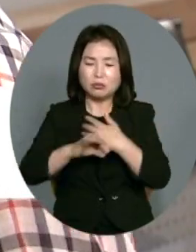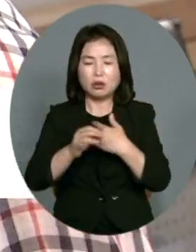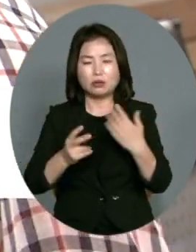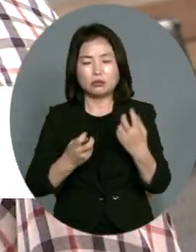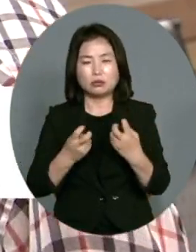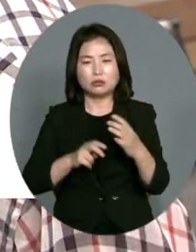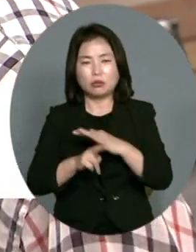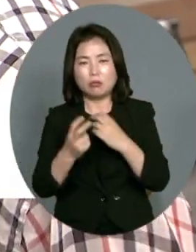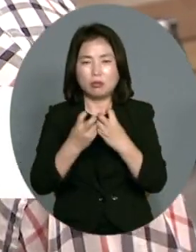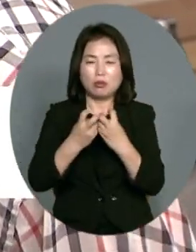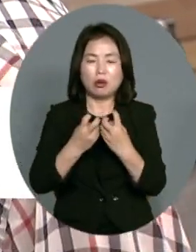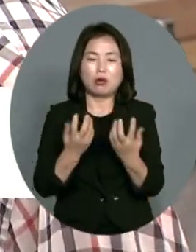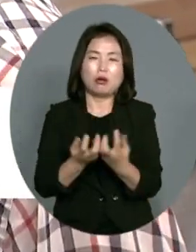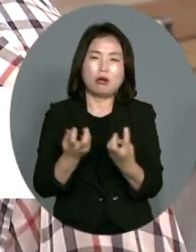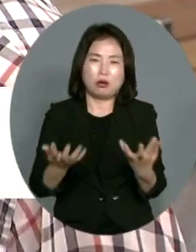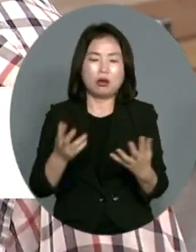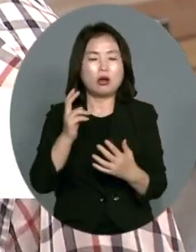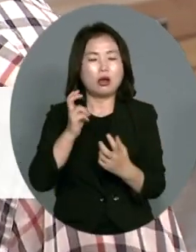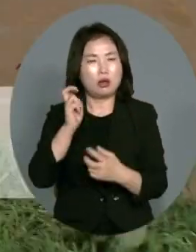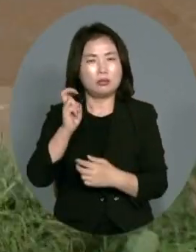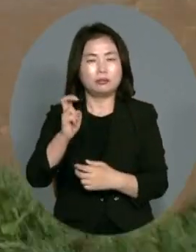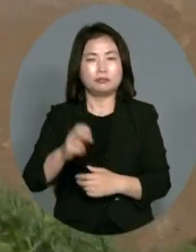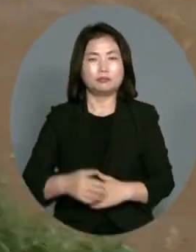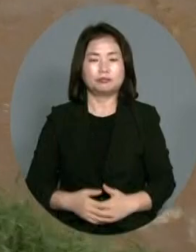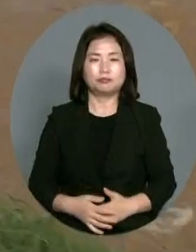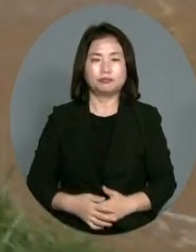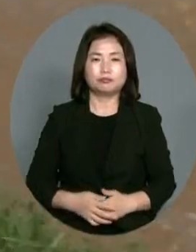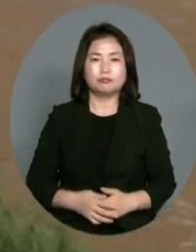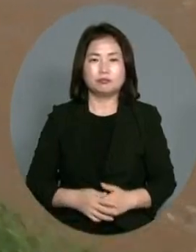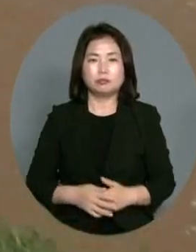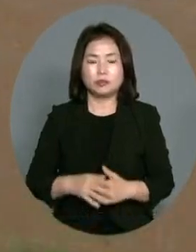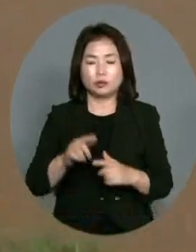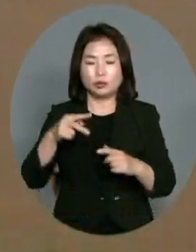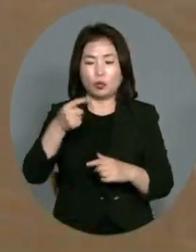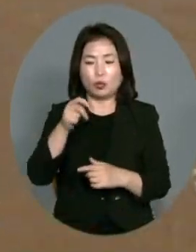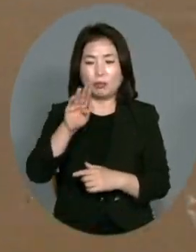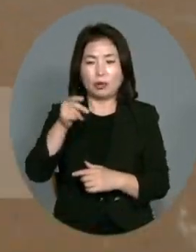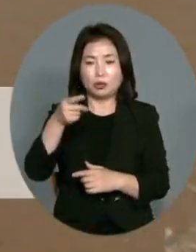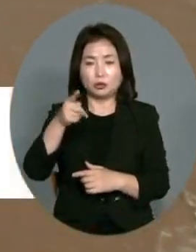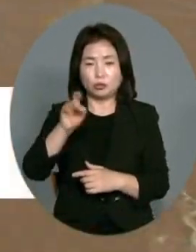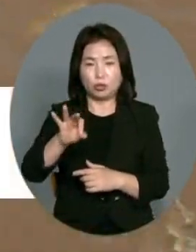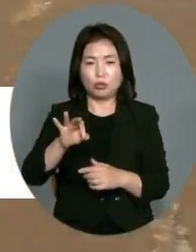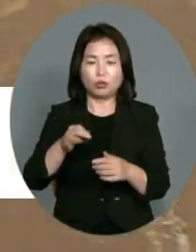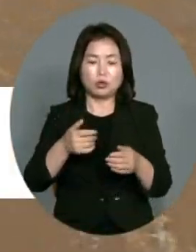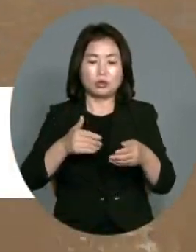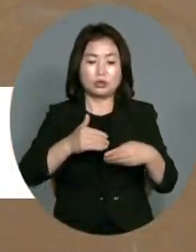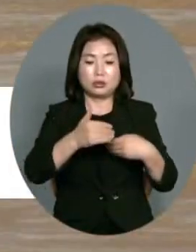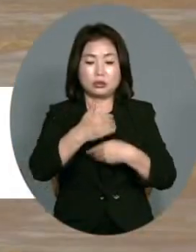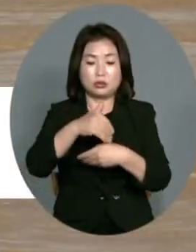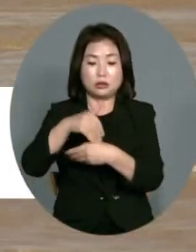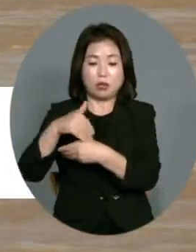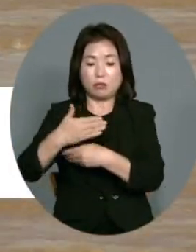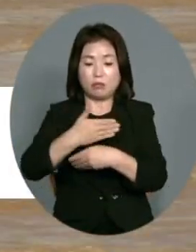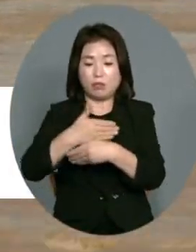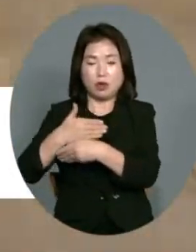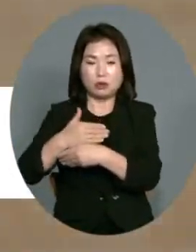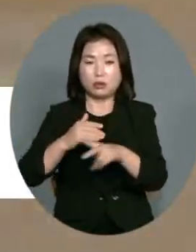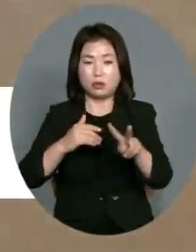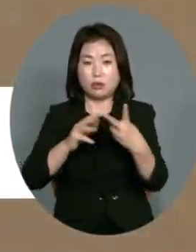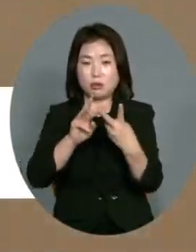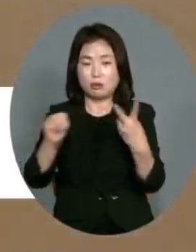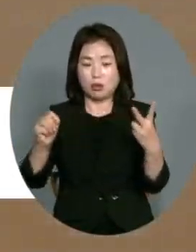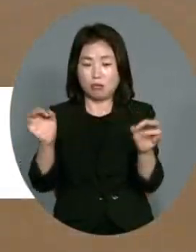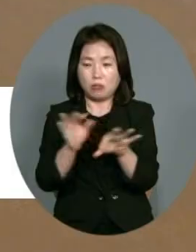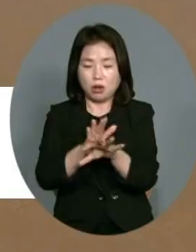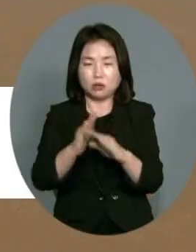하면은 어떤 뭐 대처할 방법도 없고. 동방동에선 하천 제방 200여 미터가 흔적도 없이 사라지면서